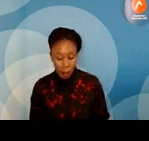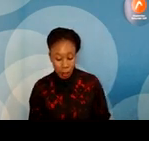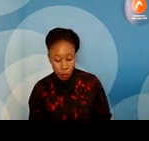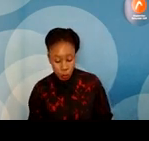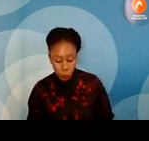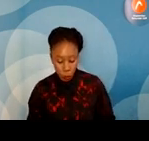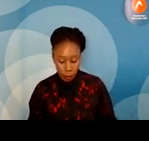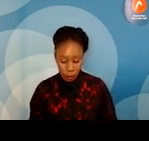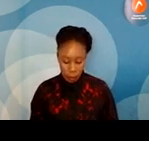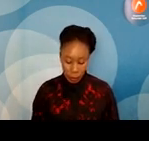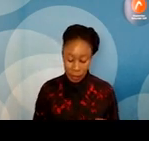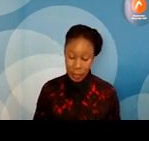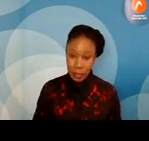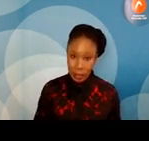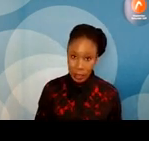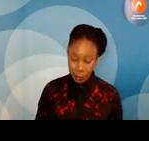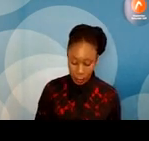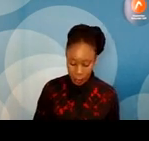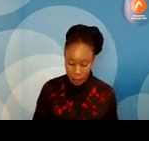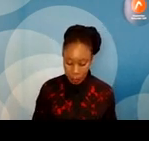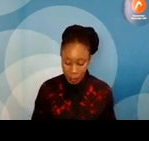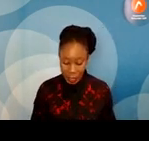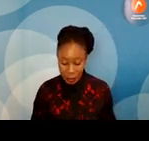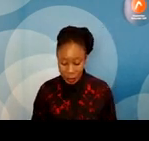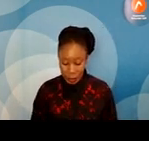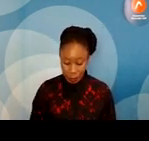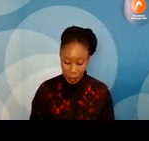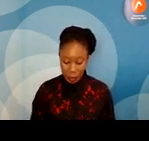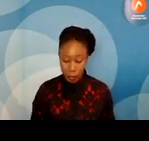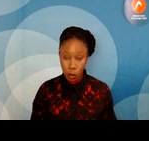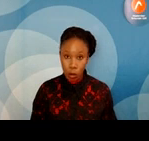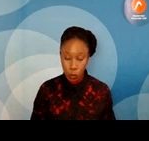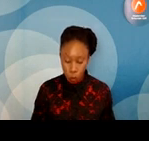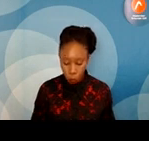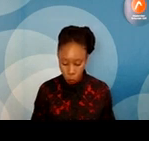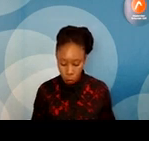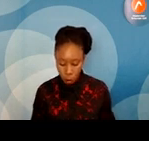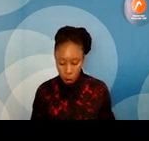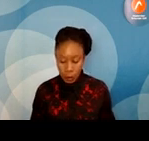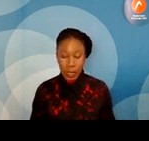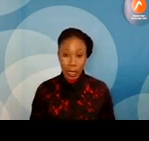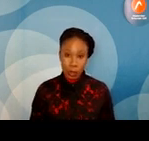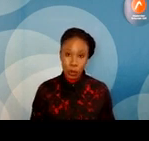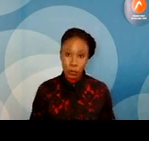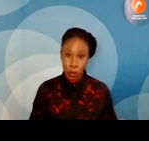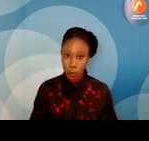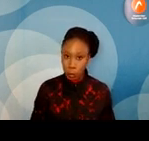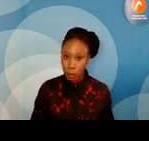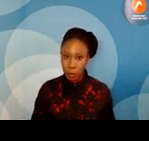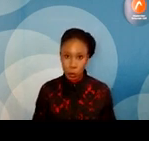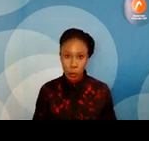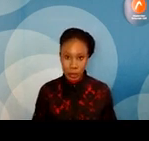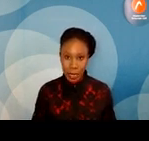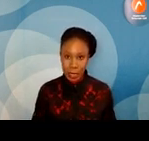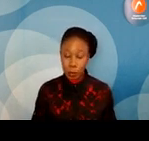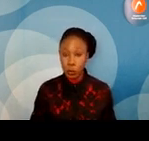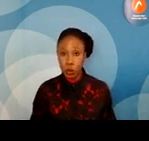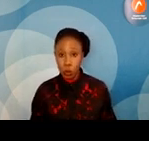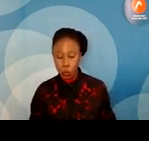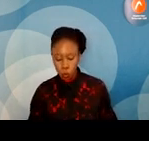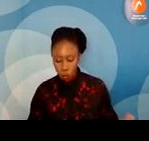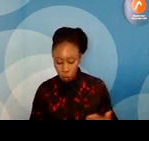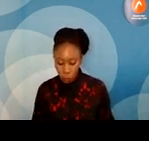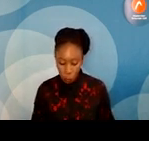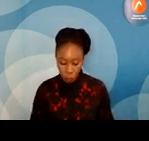Det här kan göras utifrån att dels att det ska finnas en balans mellan krav och kontroll, alltså förebyggande åtgärder